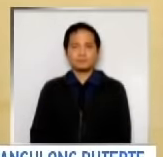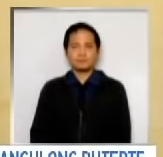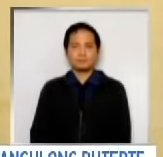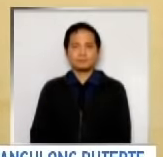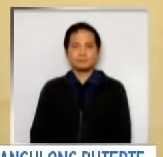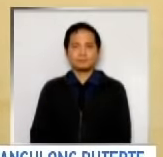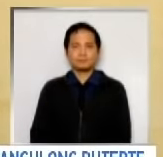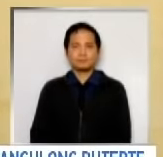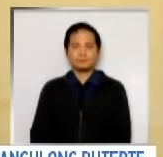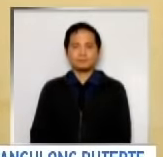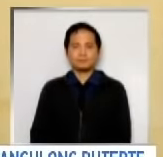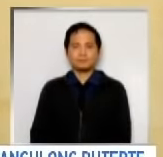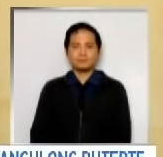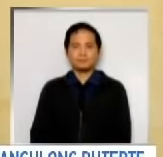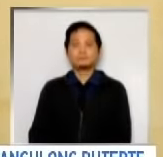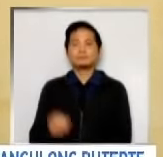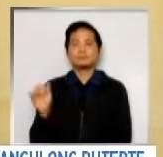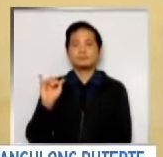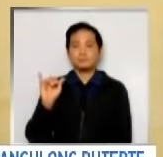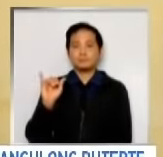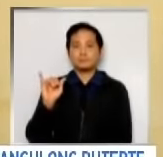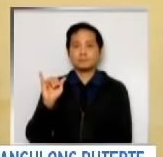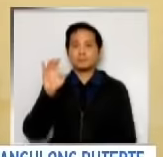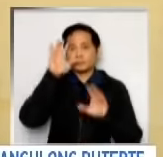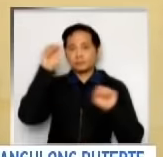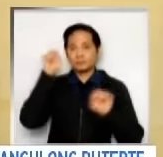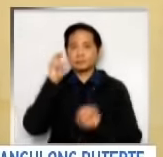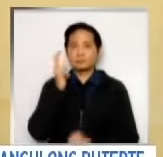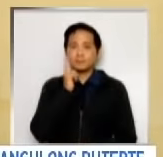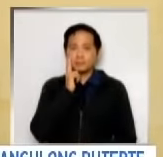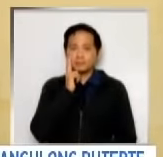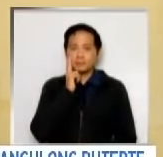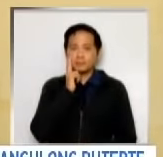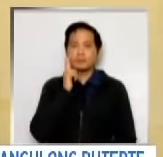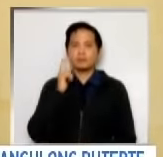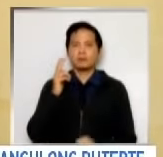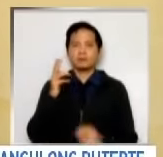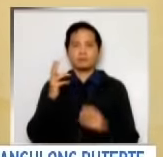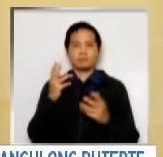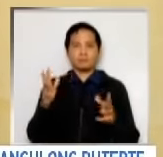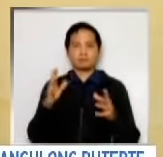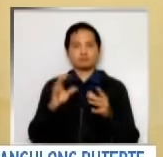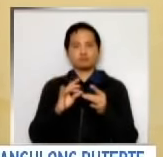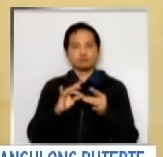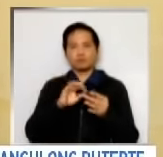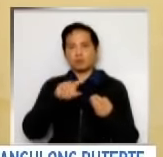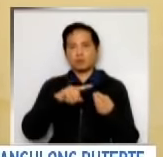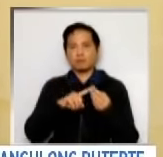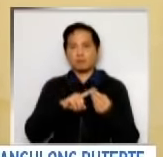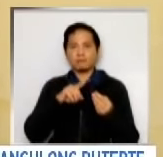Samantala, nagbanta si Pangulong Duterte sa mga masasangkot sa pagbebenta ng Peking bakuna contra